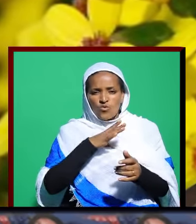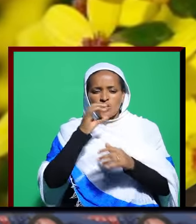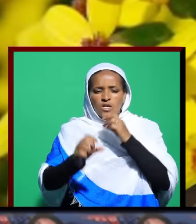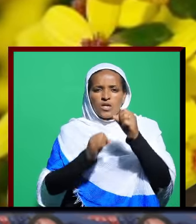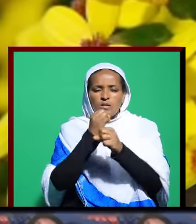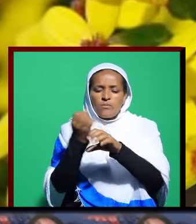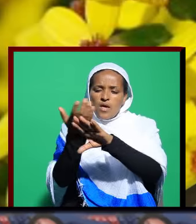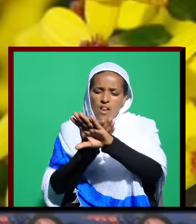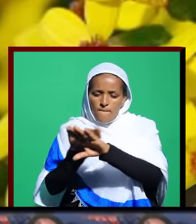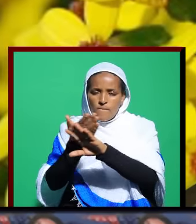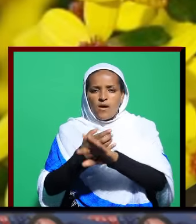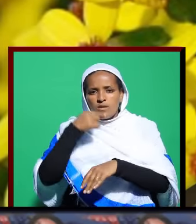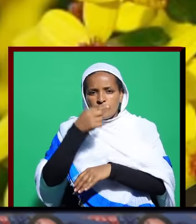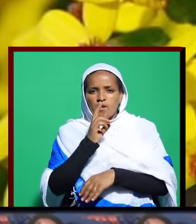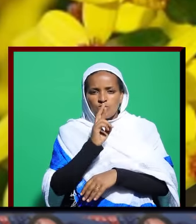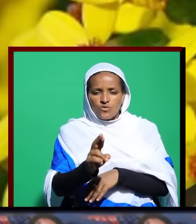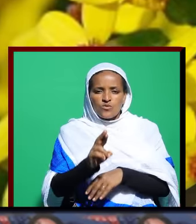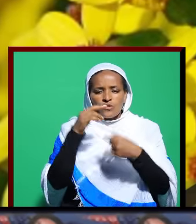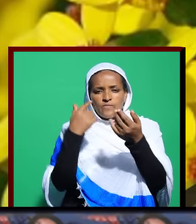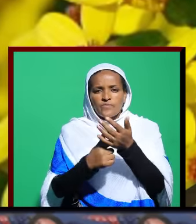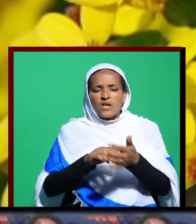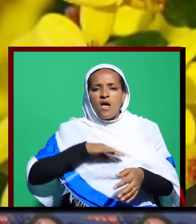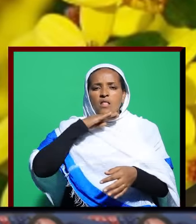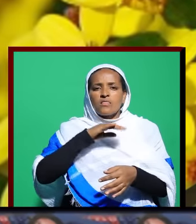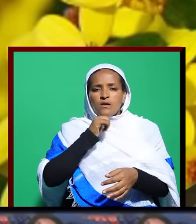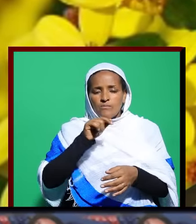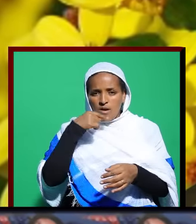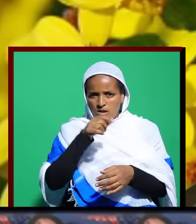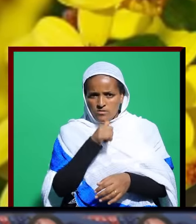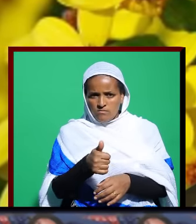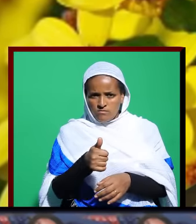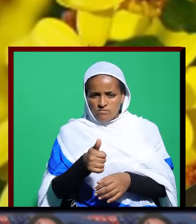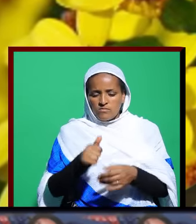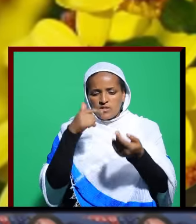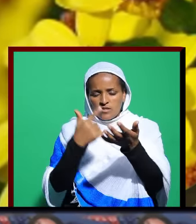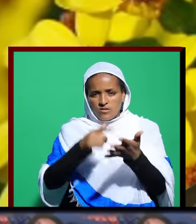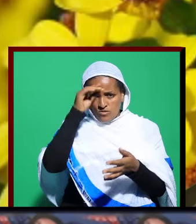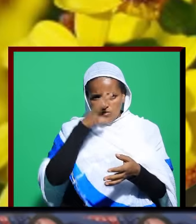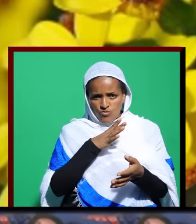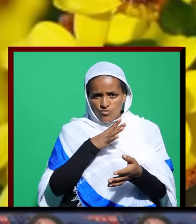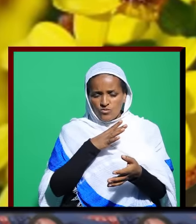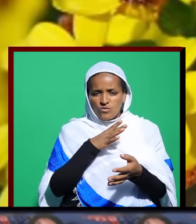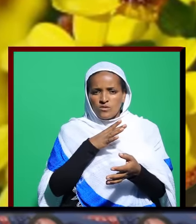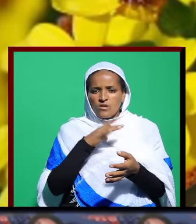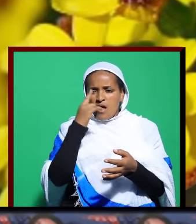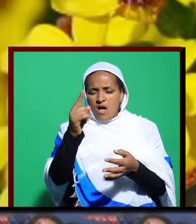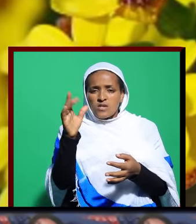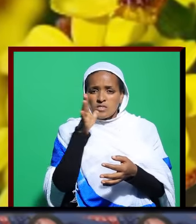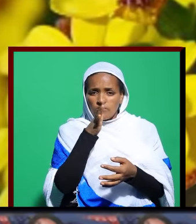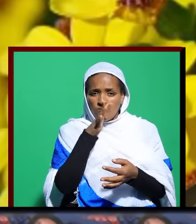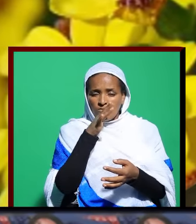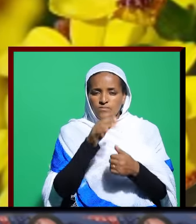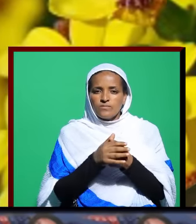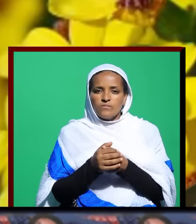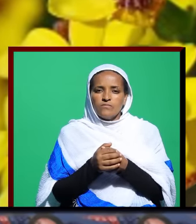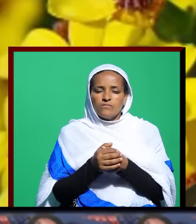የመጨረሻዎቹ ሰዎች እድሜ ለማኞች የምንላቸው ናቸው። እነዚህ አልጠገባዮች አይደሉም። እነዚህ ሰዎች